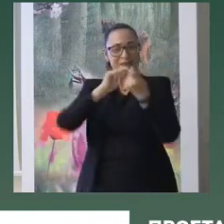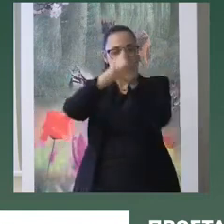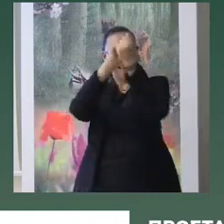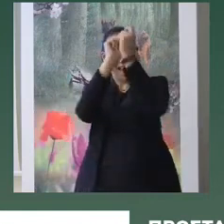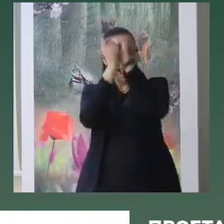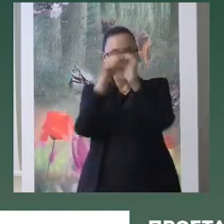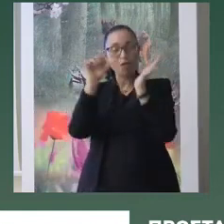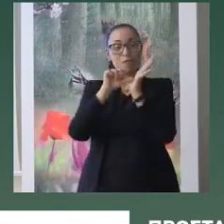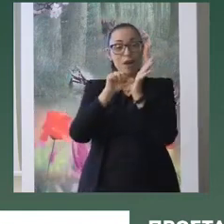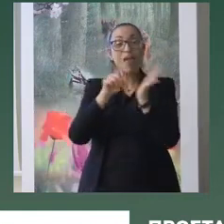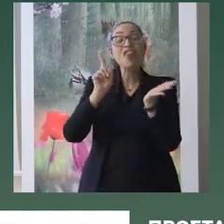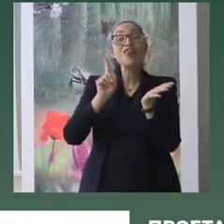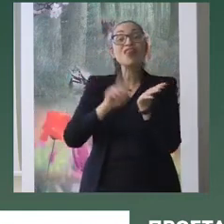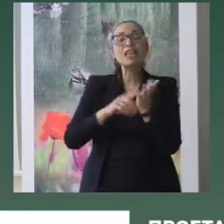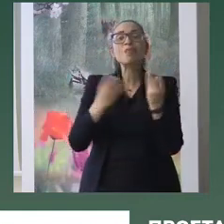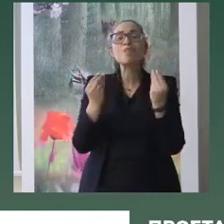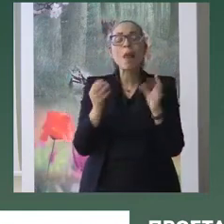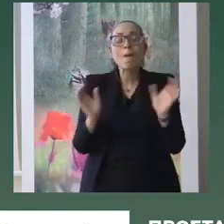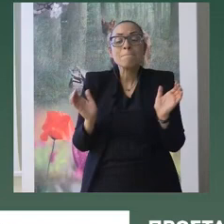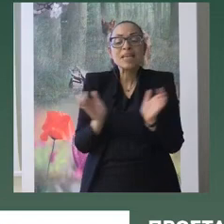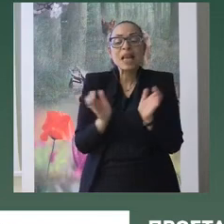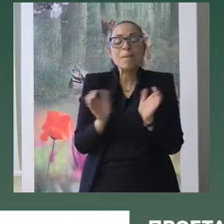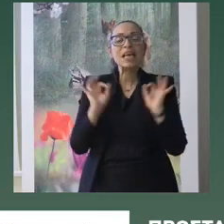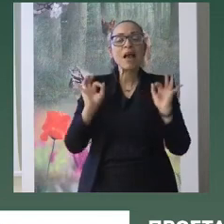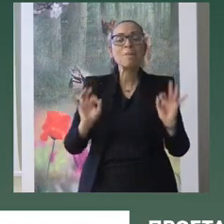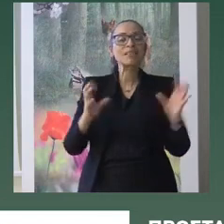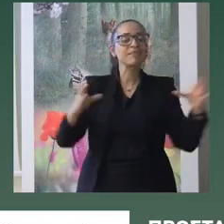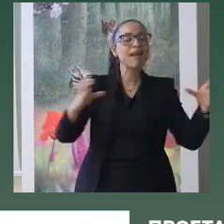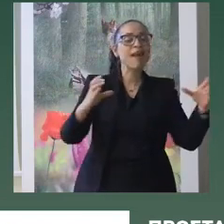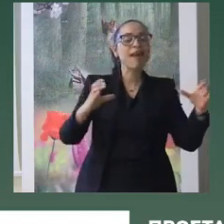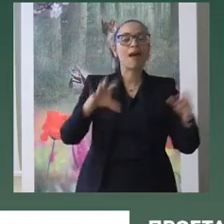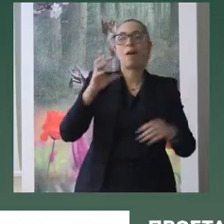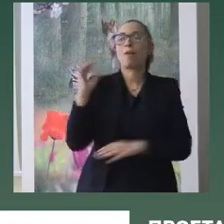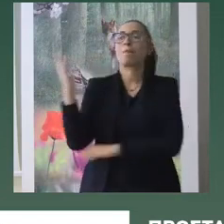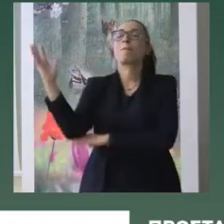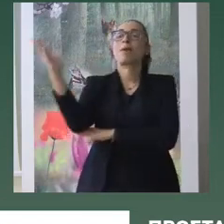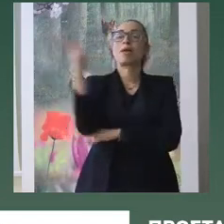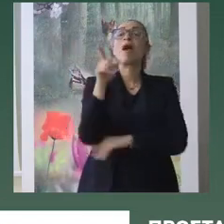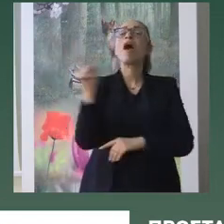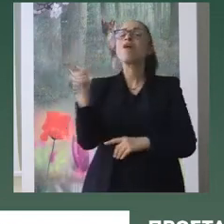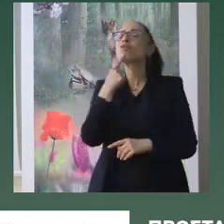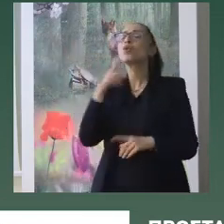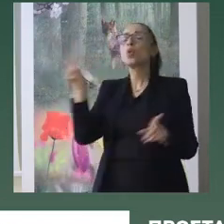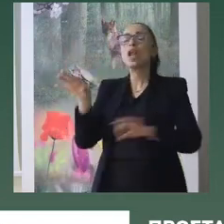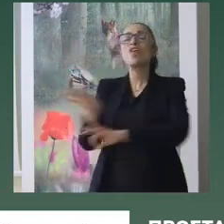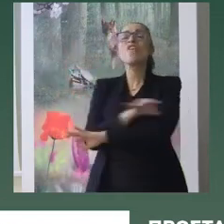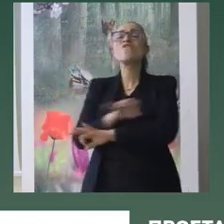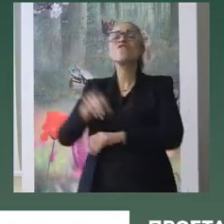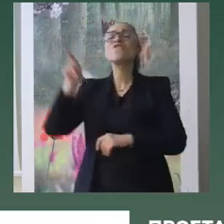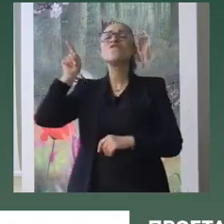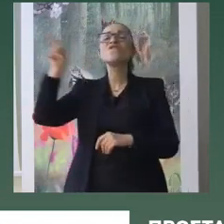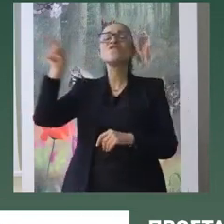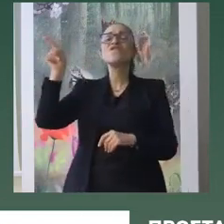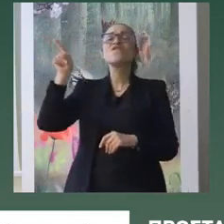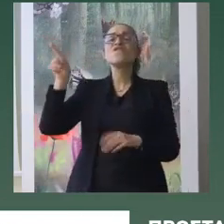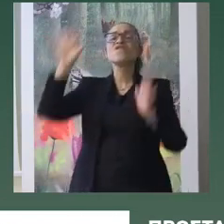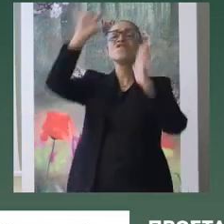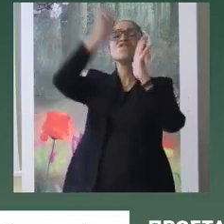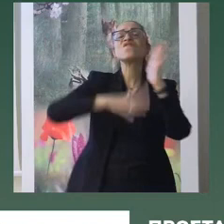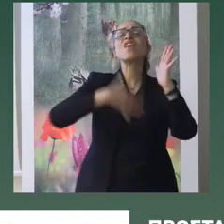το αστικό συγκρότημα, θέλεις πολλά μικρά και μεσαία πάρκα. Αυτό μου το έλεγε ο πολεοδόμος της Βαρκελόνης, ο Ασεμπίγιο, Γιώσεπ